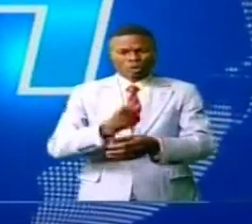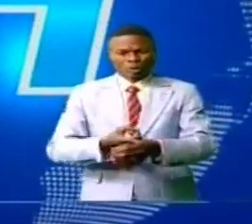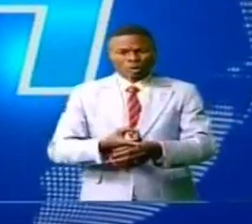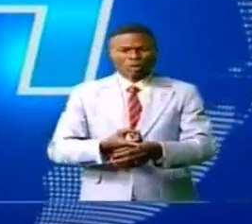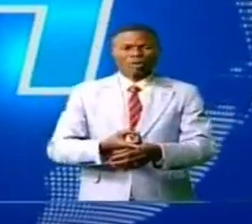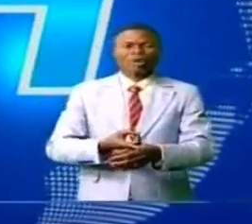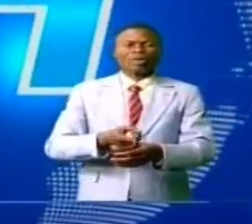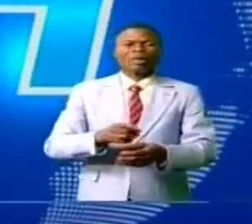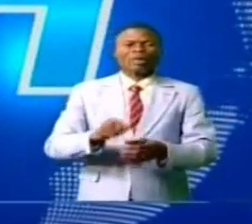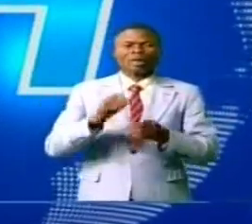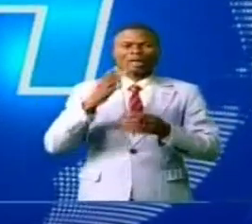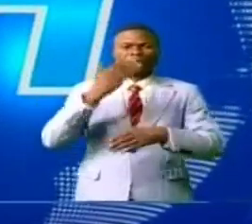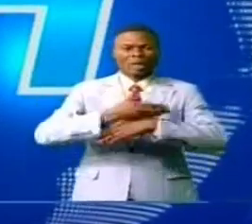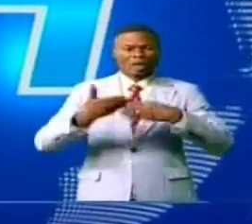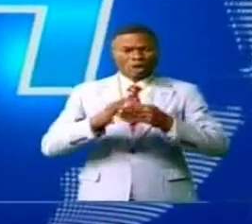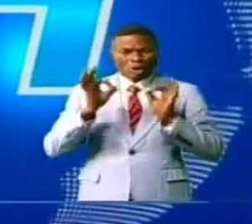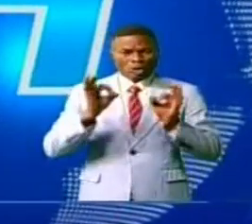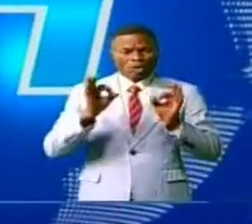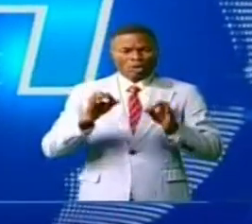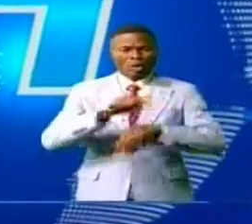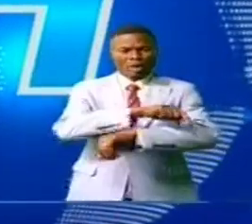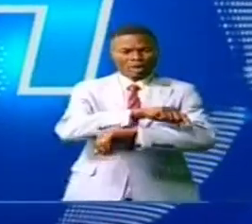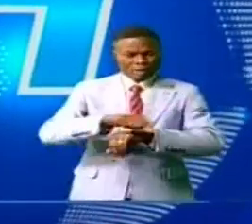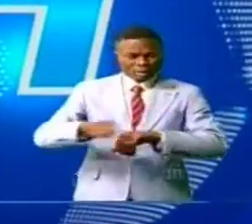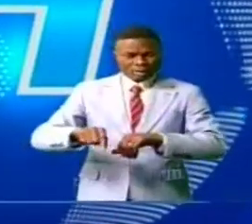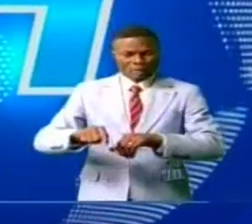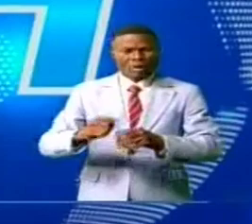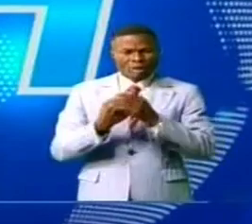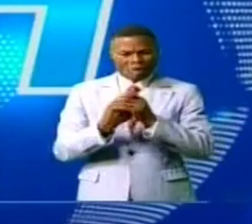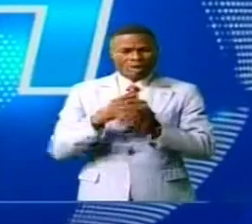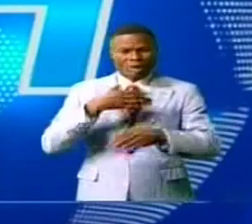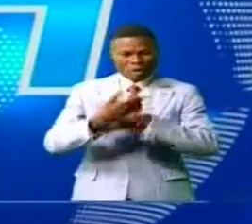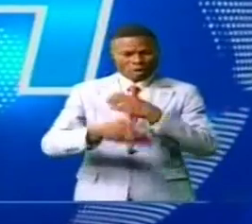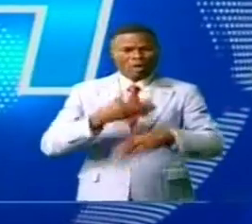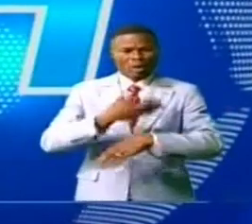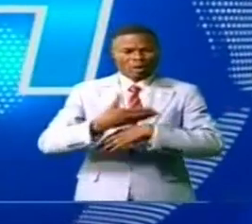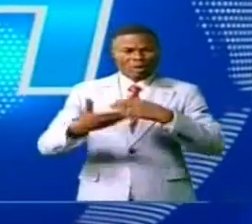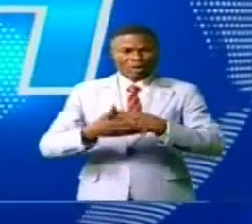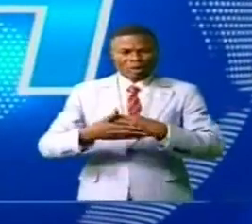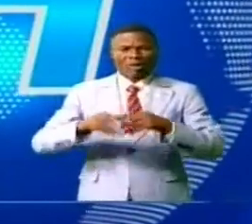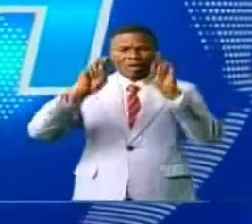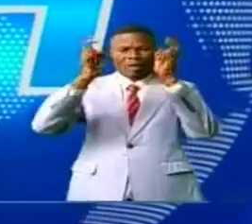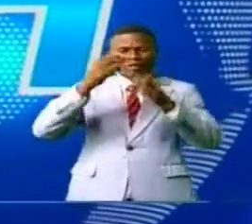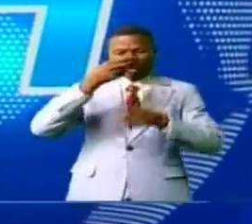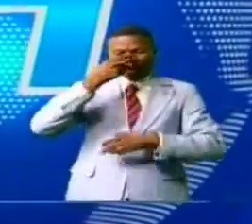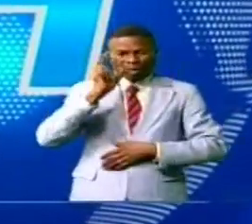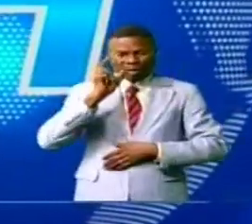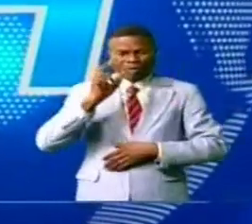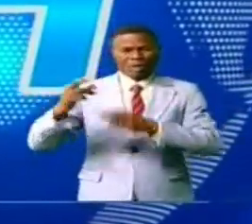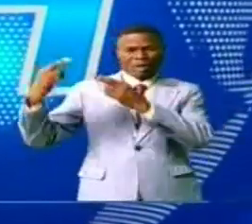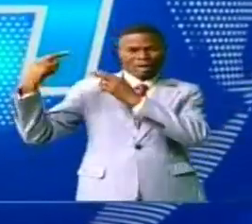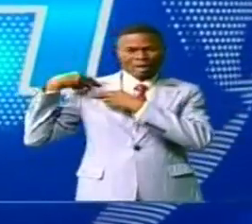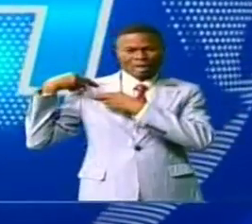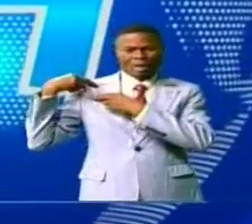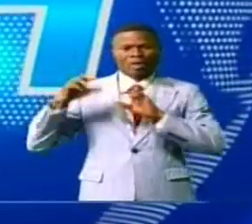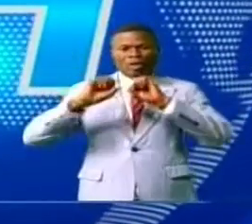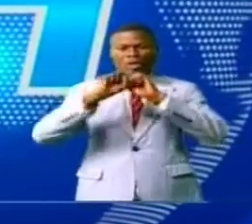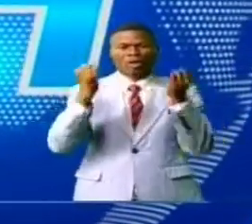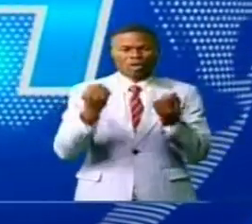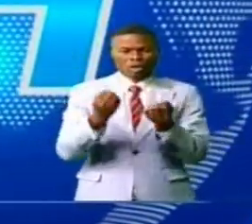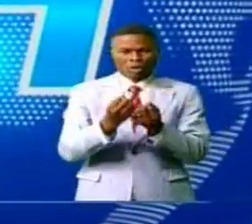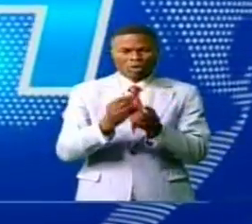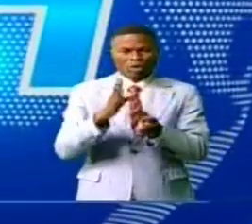vétustes. Des nouvelles constructions et installations sont en cours à Bukavu. Le responsable de cette entreprise a